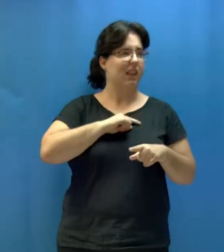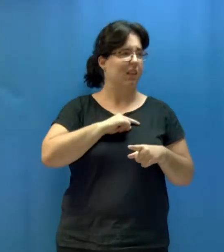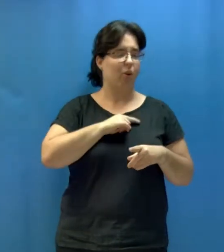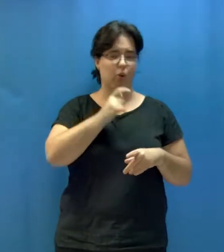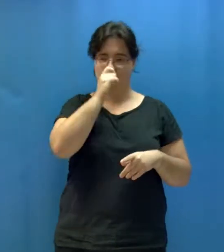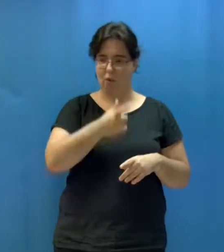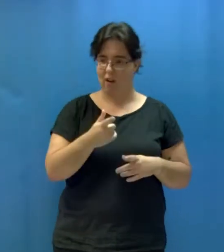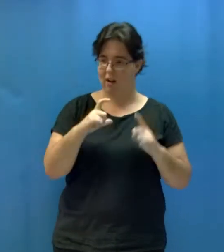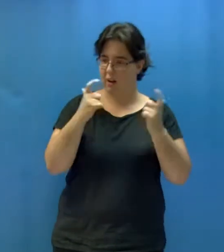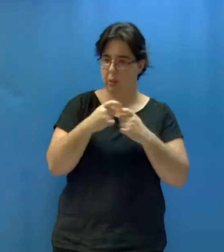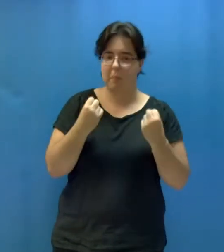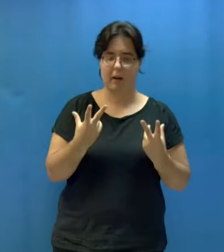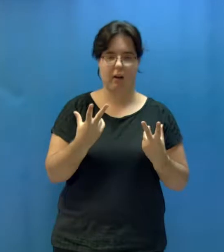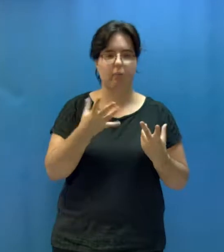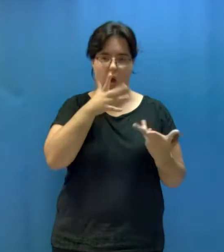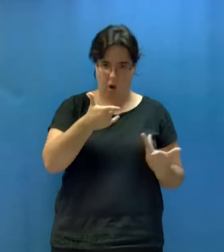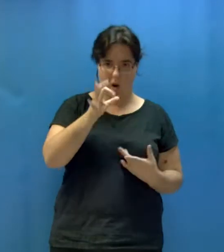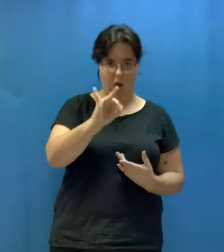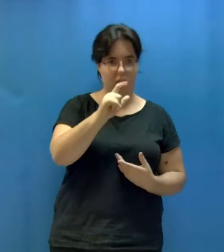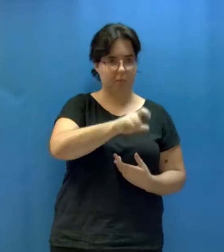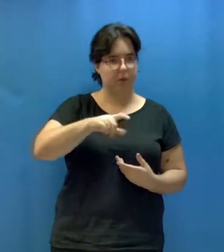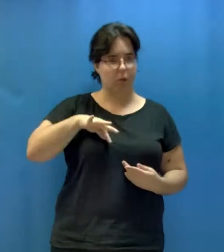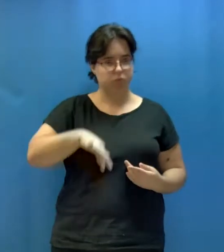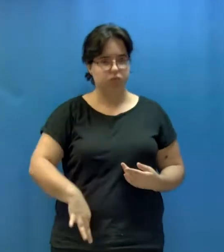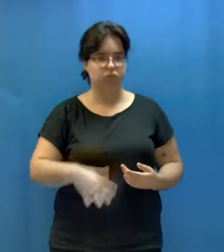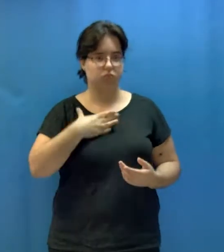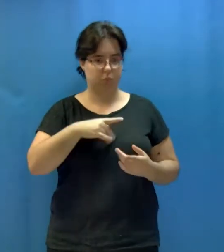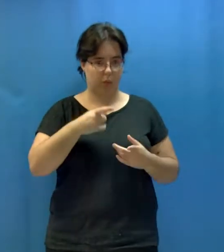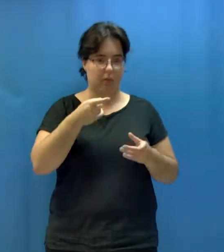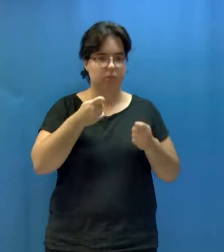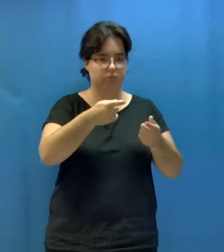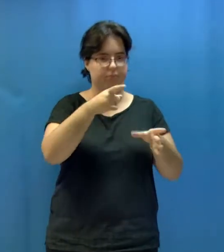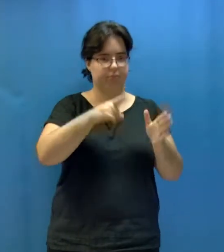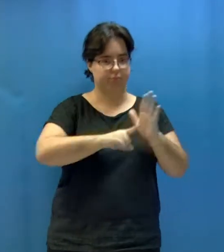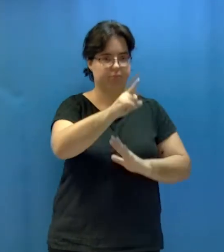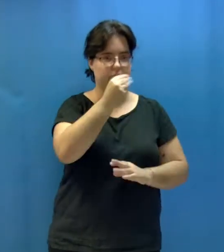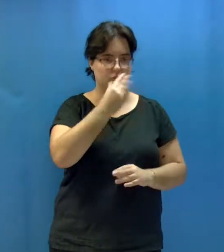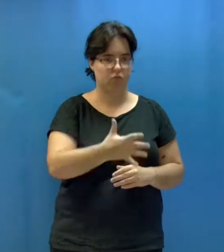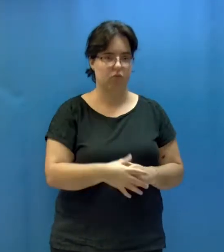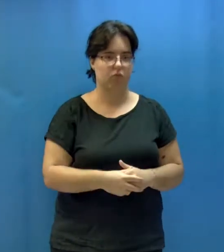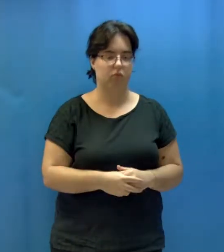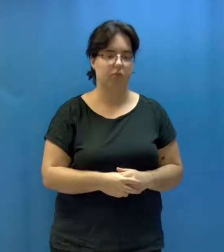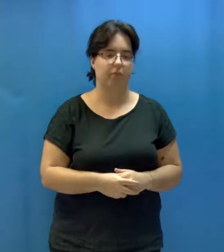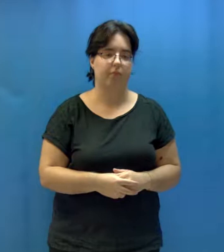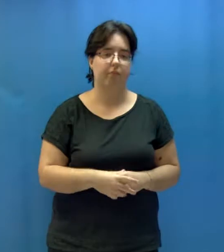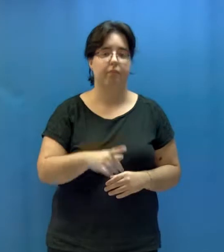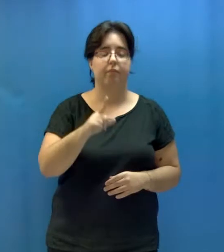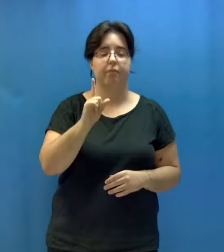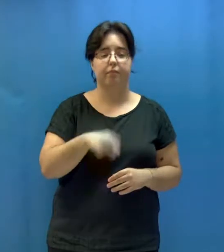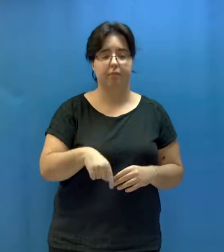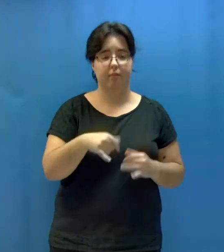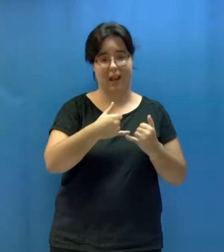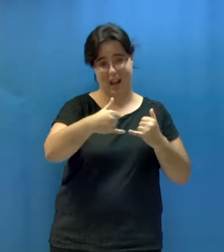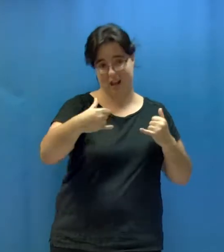dia hi ha molta gent ben formada per a facilitar aquests processos i pensem que s'ha de comptar amb aquest tipus d'especialistes. En aquestes línies hem estat treballant